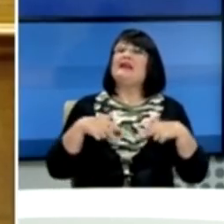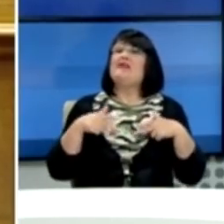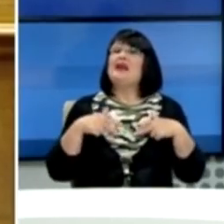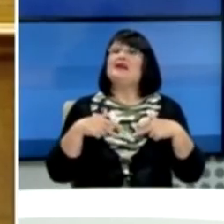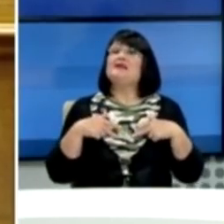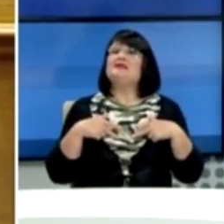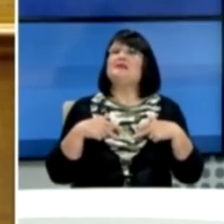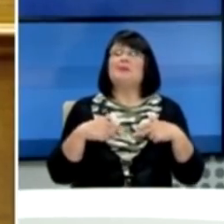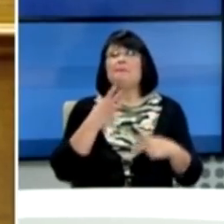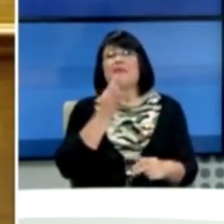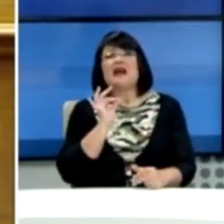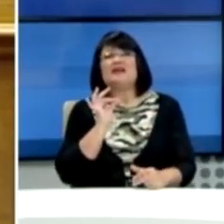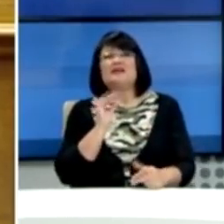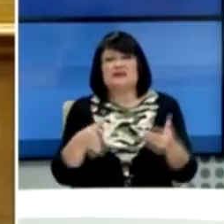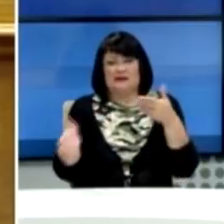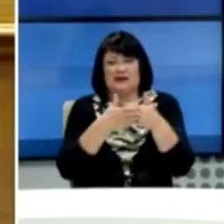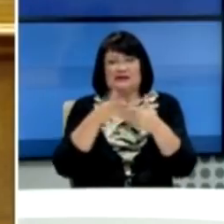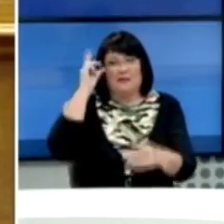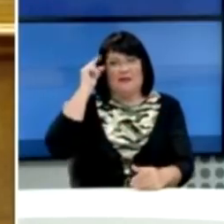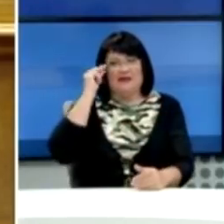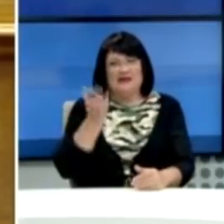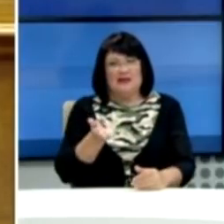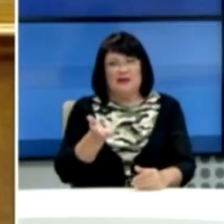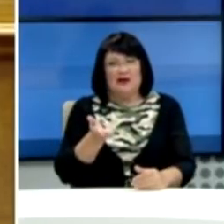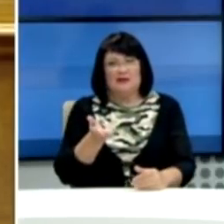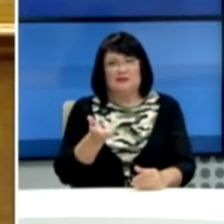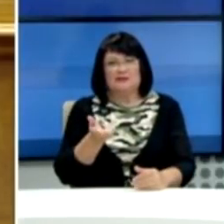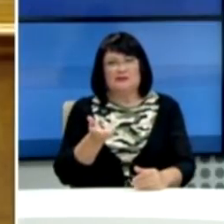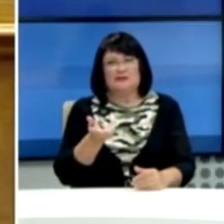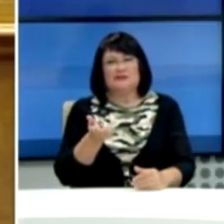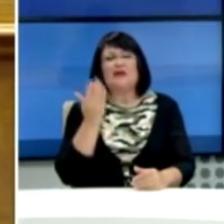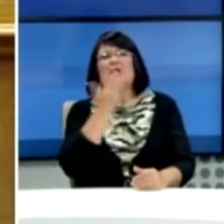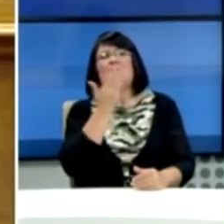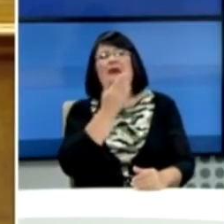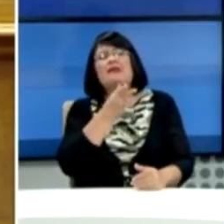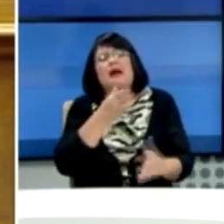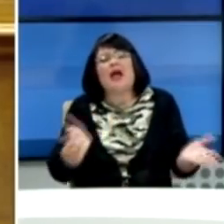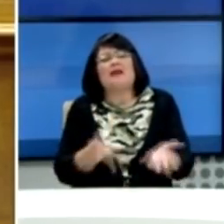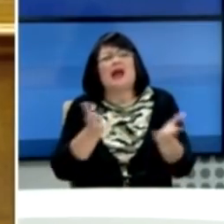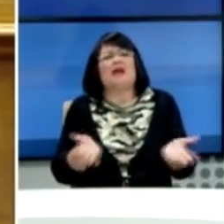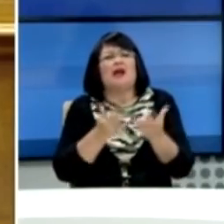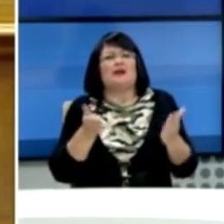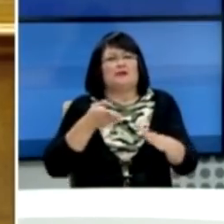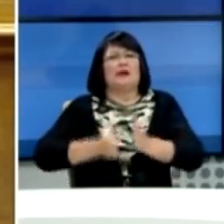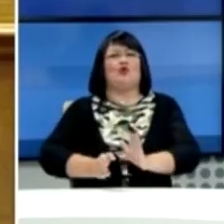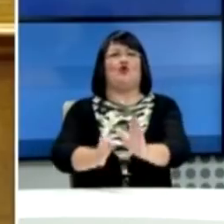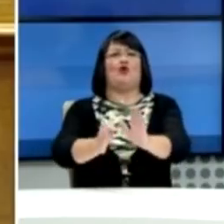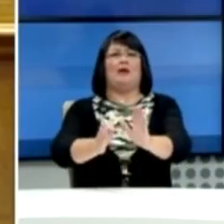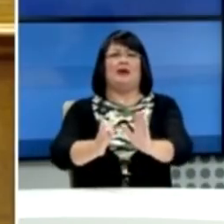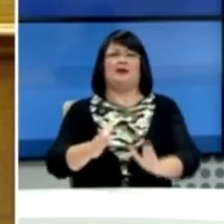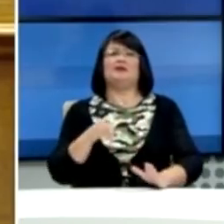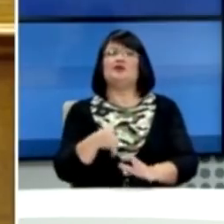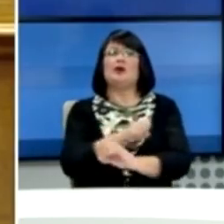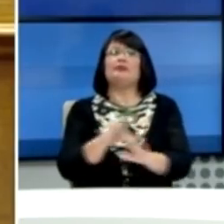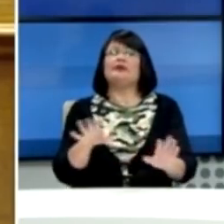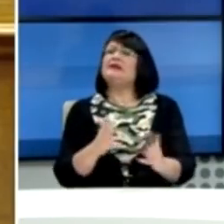κυβέρνησής σας θυμίζει κλειστά ΑΕΗ, να βγαίνει το μάθημα δηλαδή όπως. Ενώ μια είδηση των ημερών